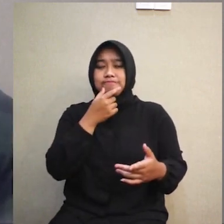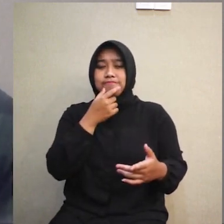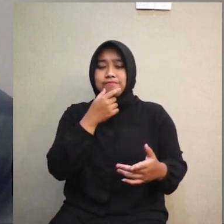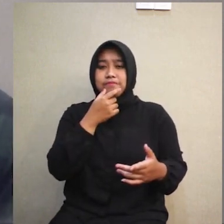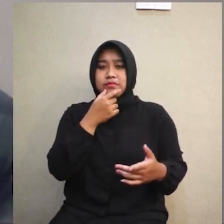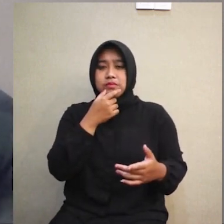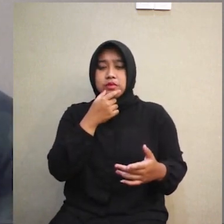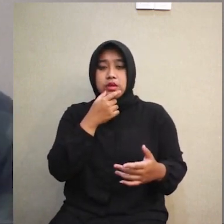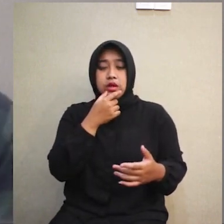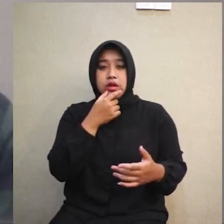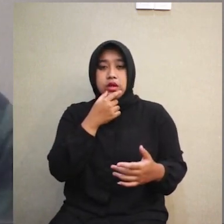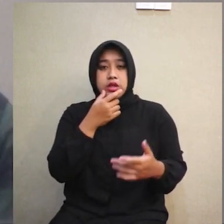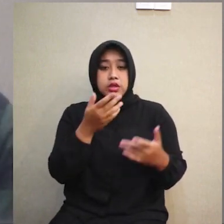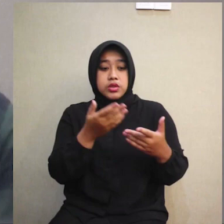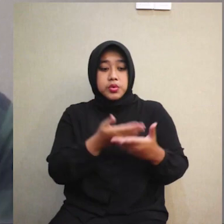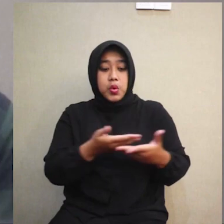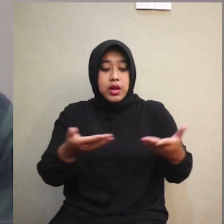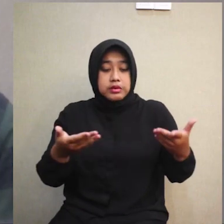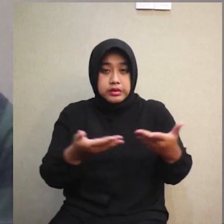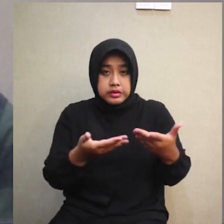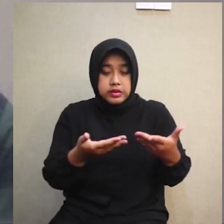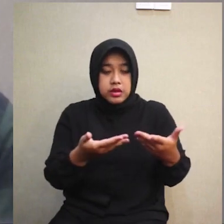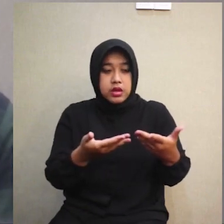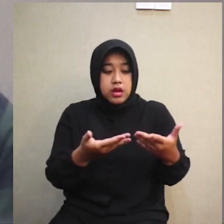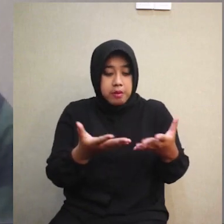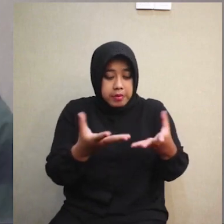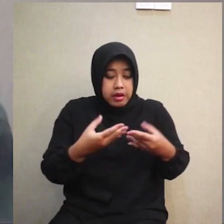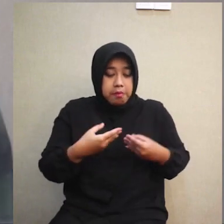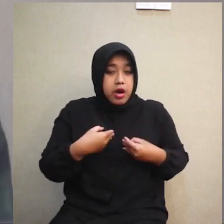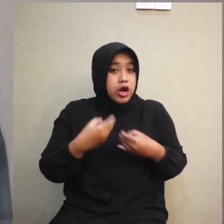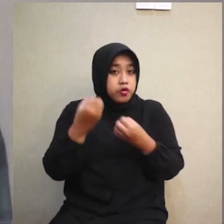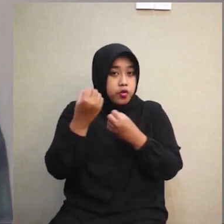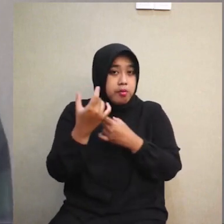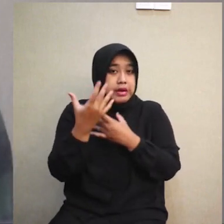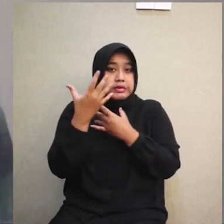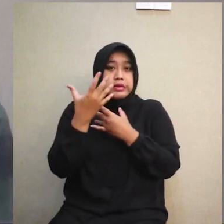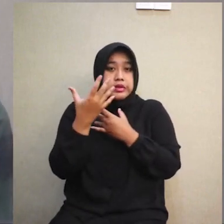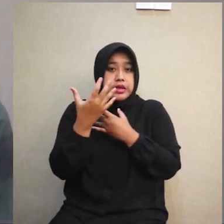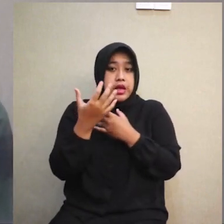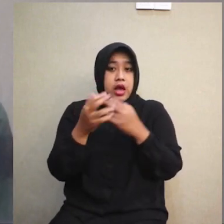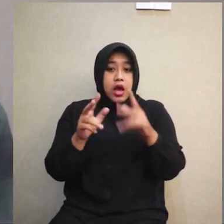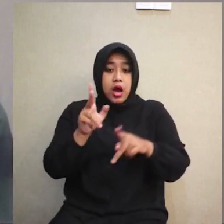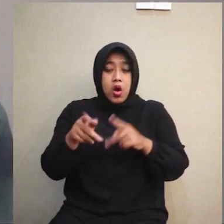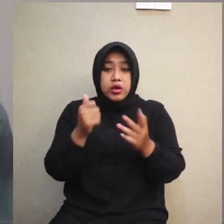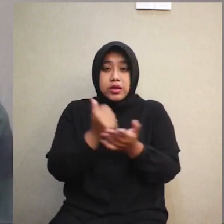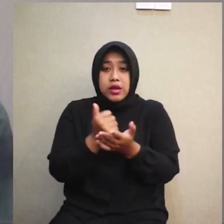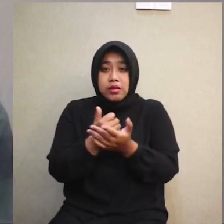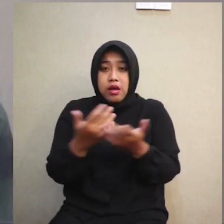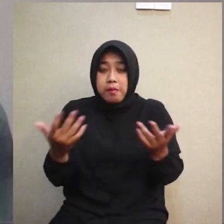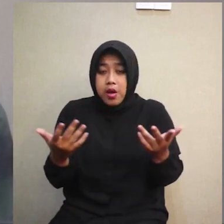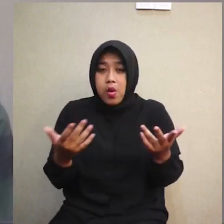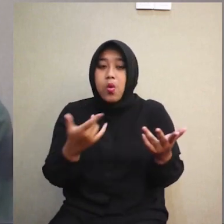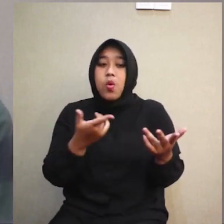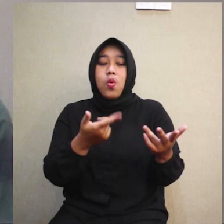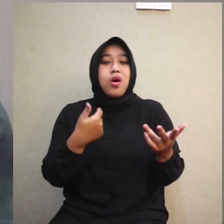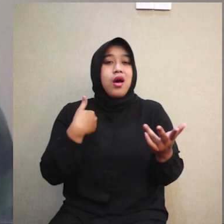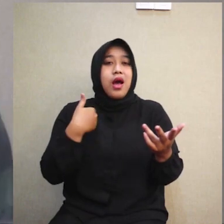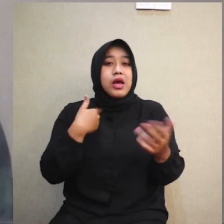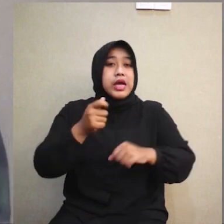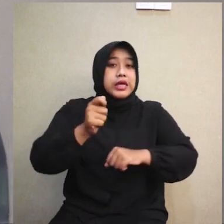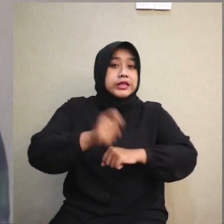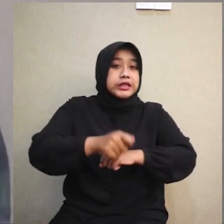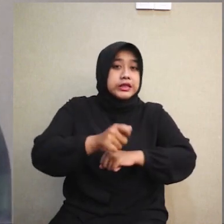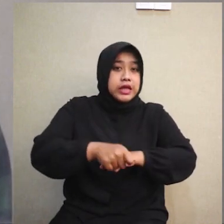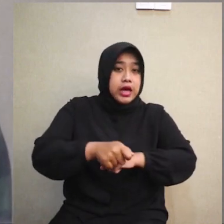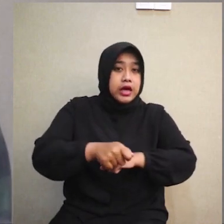pada saat kemudian kita memperoleh informasi bahwa akan ada sidang yang